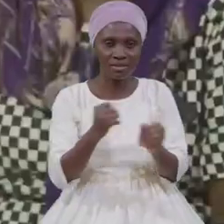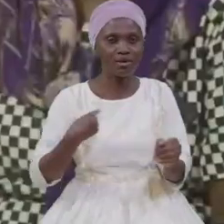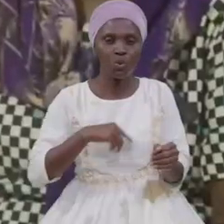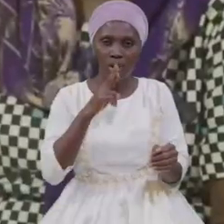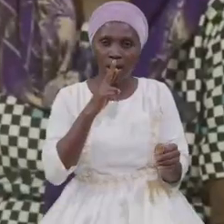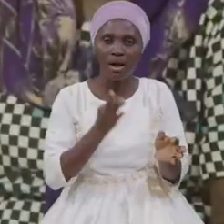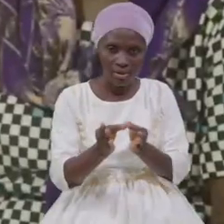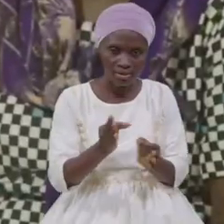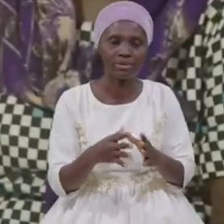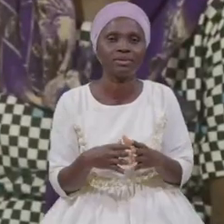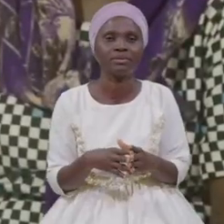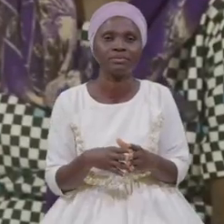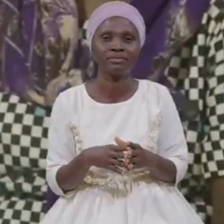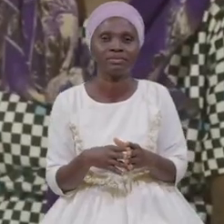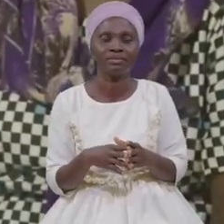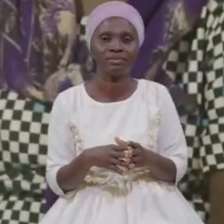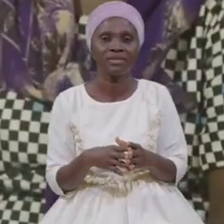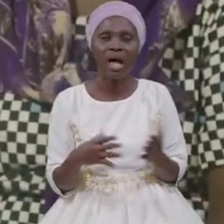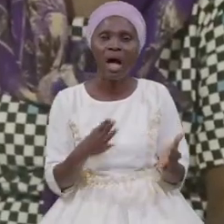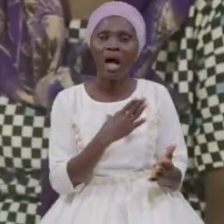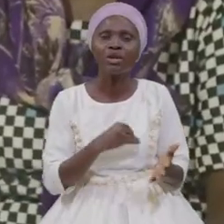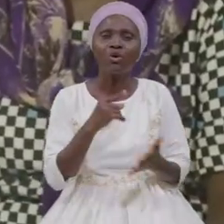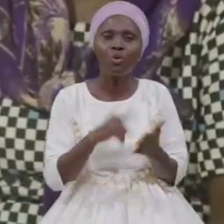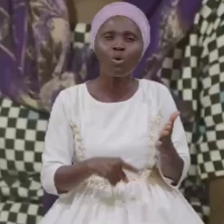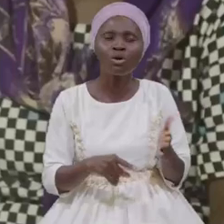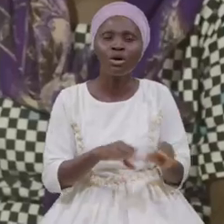parlons. Et qu'est-ce qu'il dit?